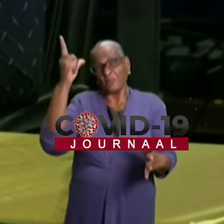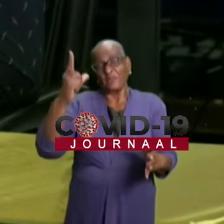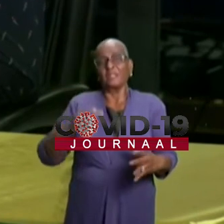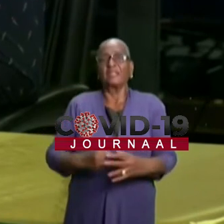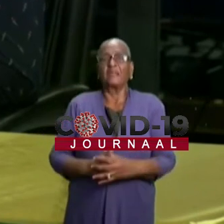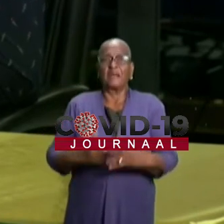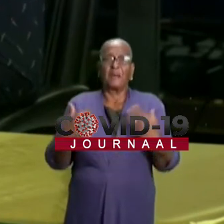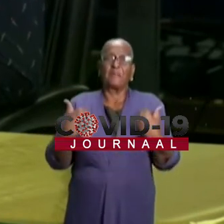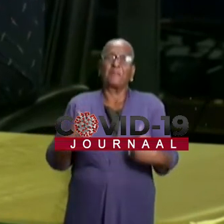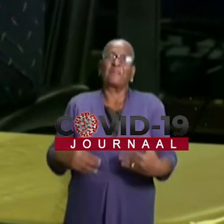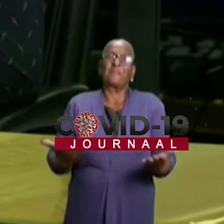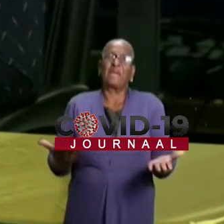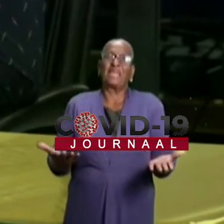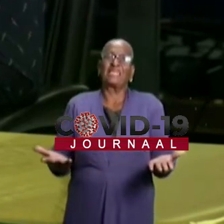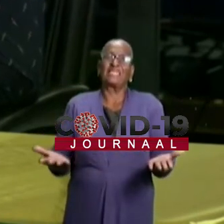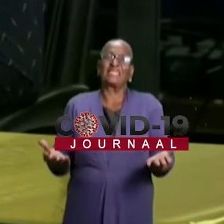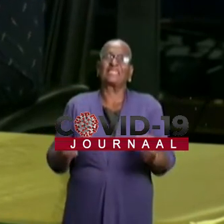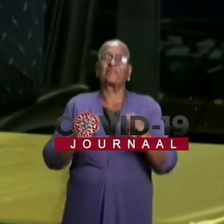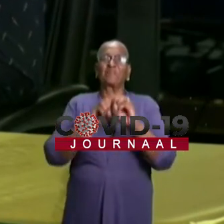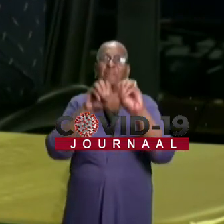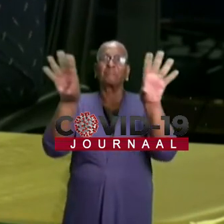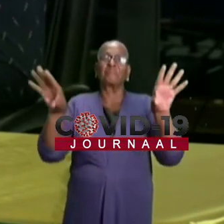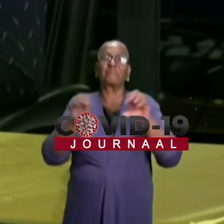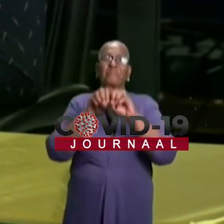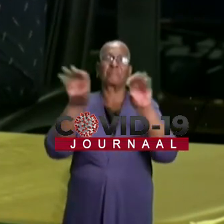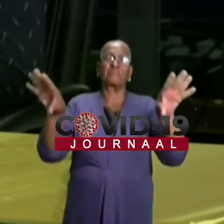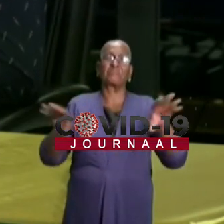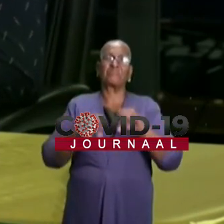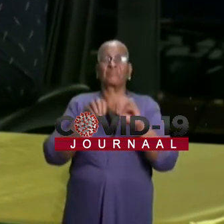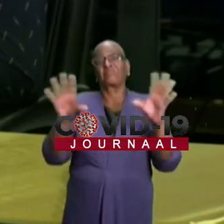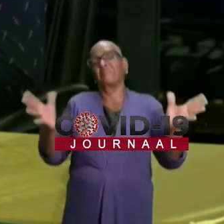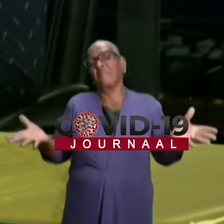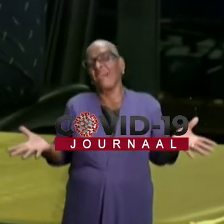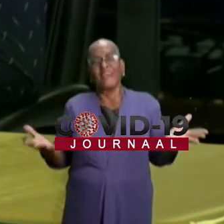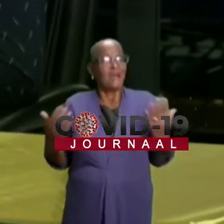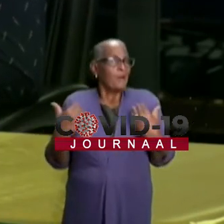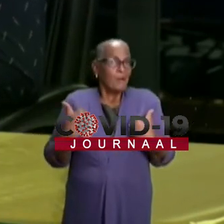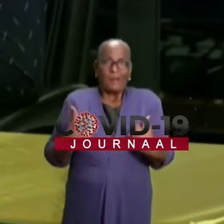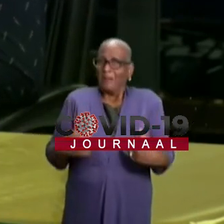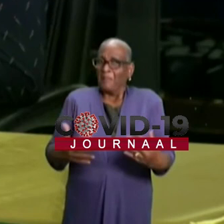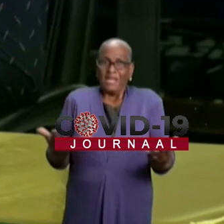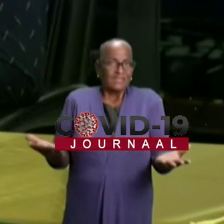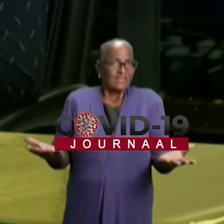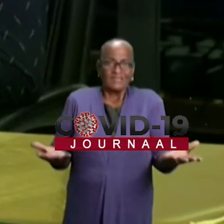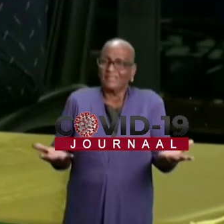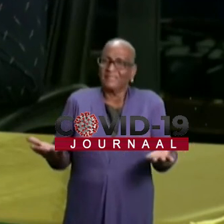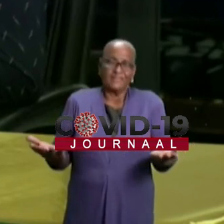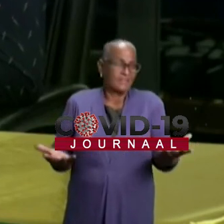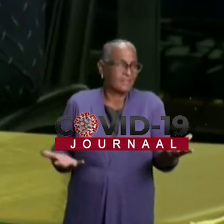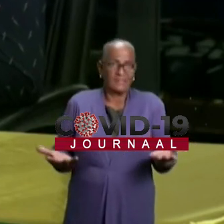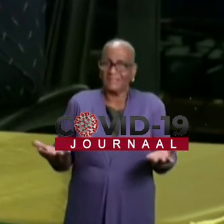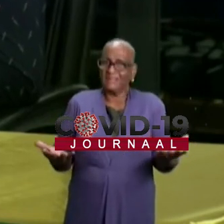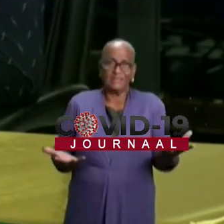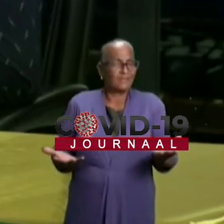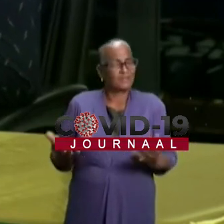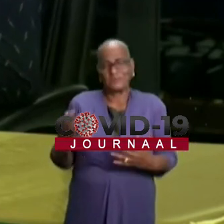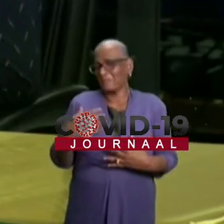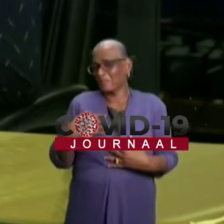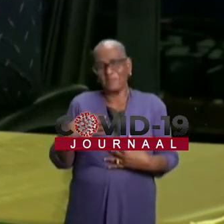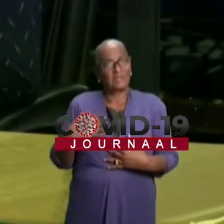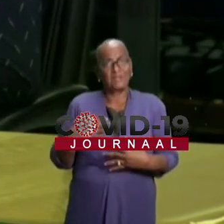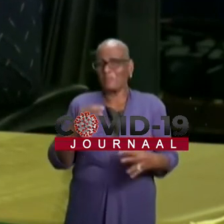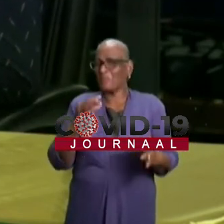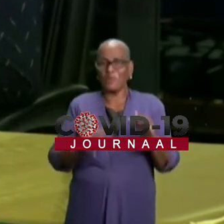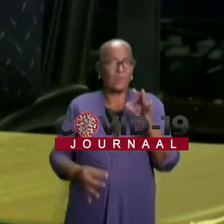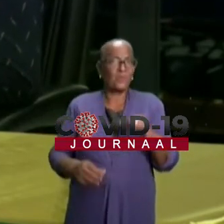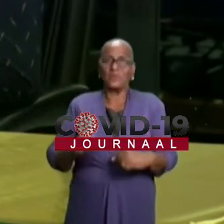denken dat we misschien alleen maar public health specialisten hebben die alles meer weten. Men praat over dingen die, ik weet het niet, men beoordeelt en veroordeelt